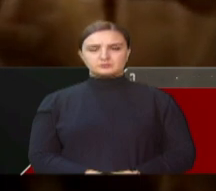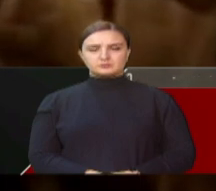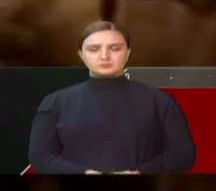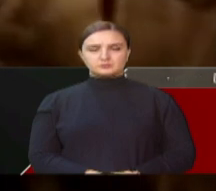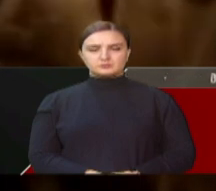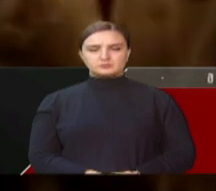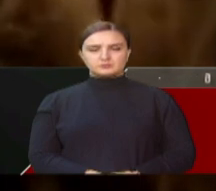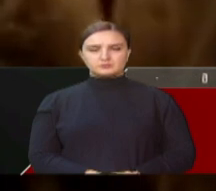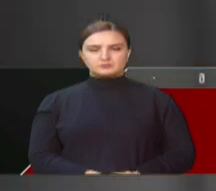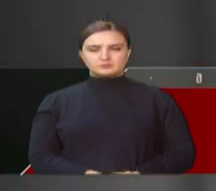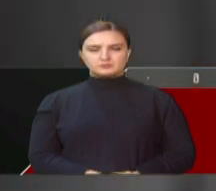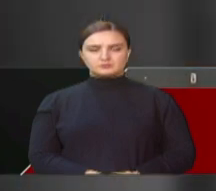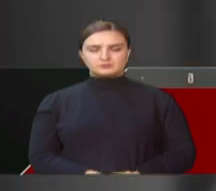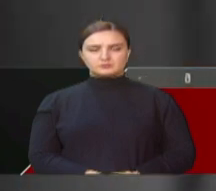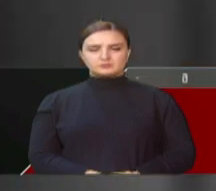ხო, ძალიან ბევრი რამ.